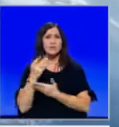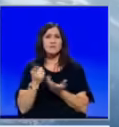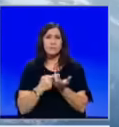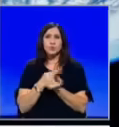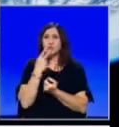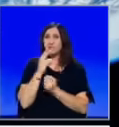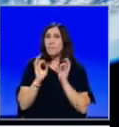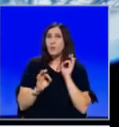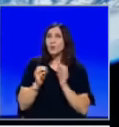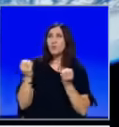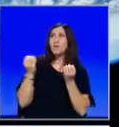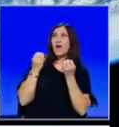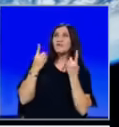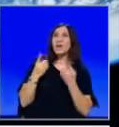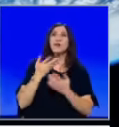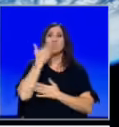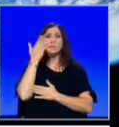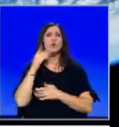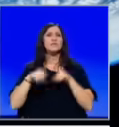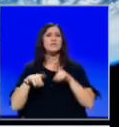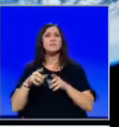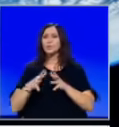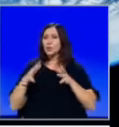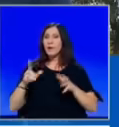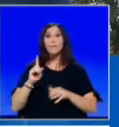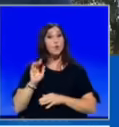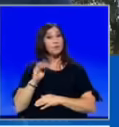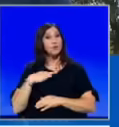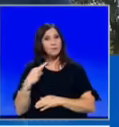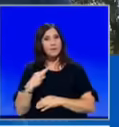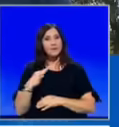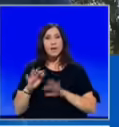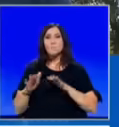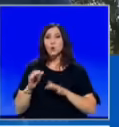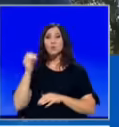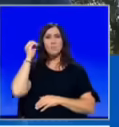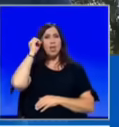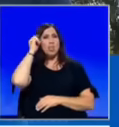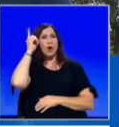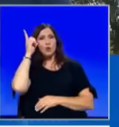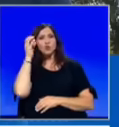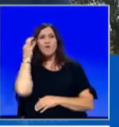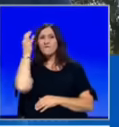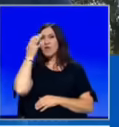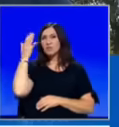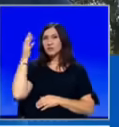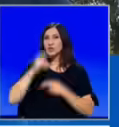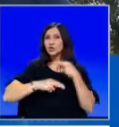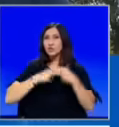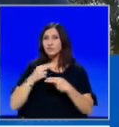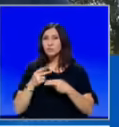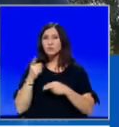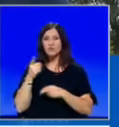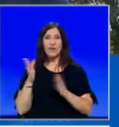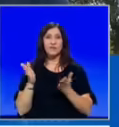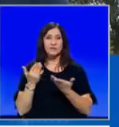в небето. В зависимост от големината им могат да бъдат опасни. Може би научно фантастичните филми с това